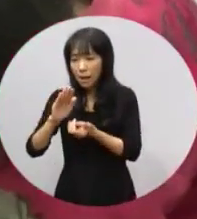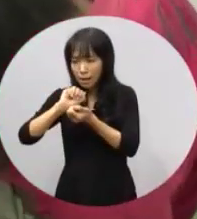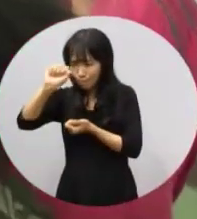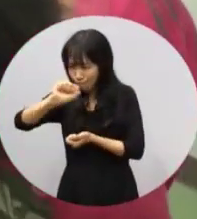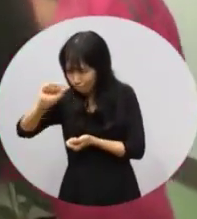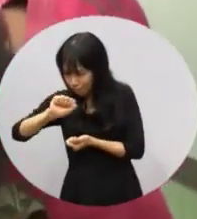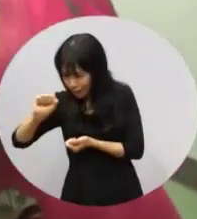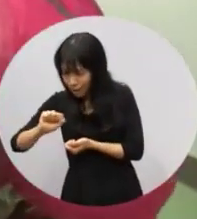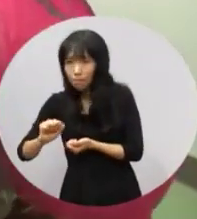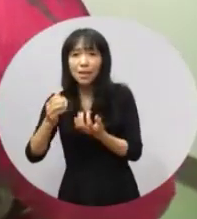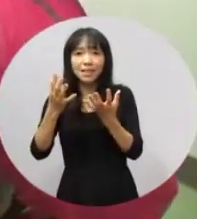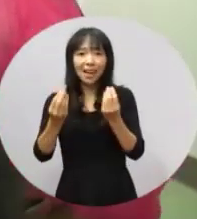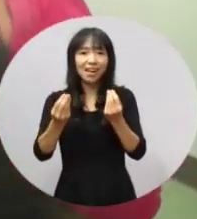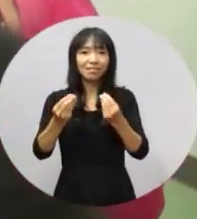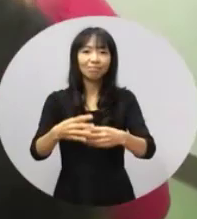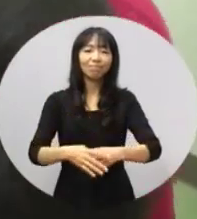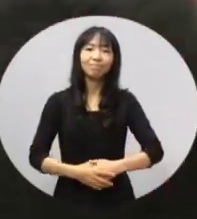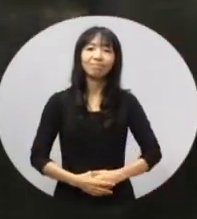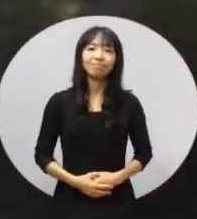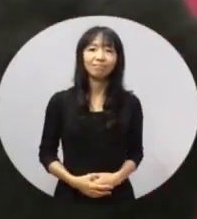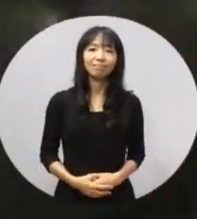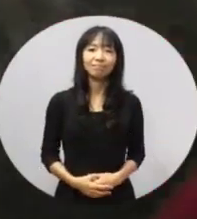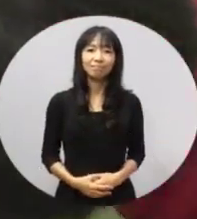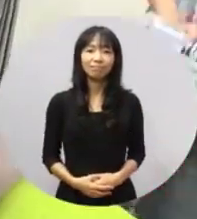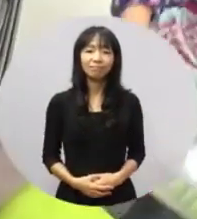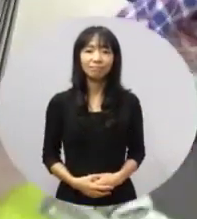1回に磨き上げましたあ